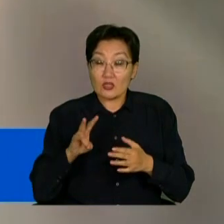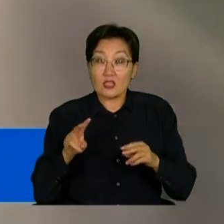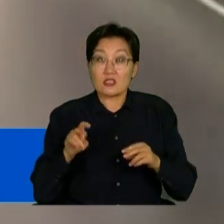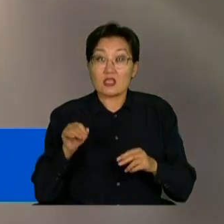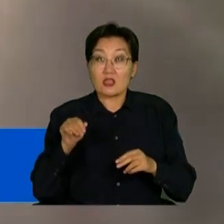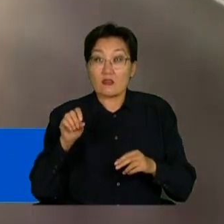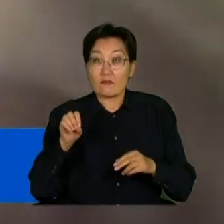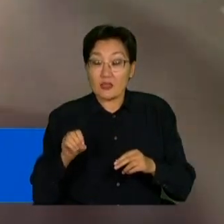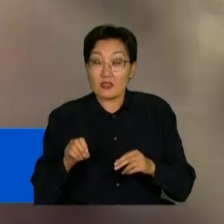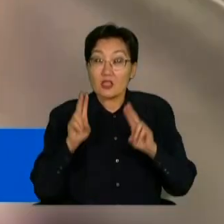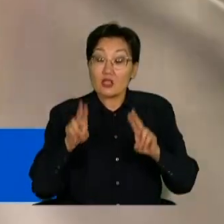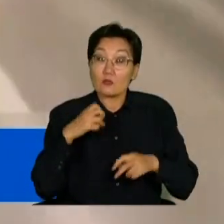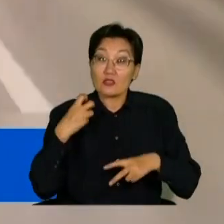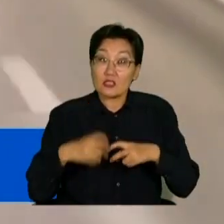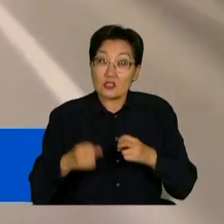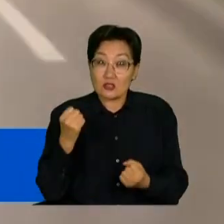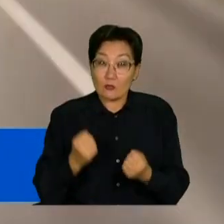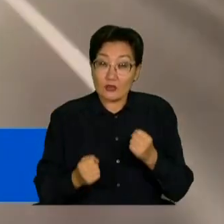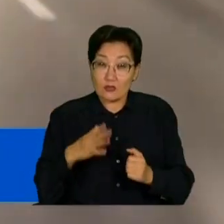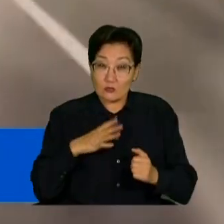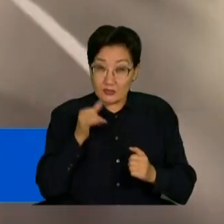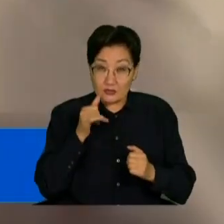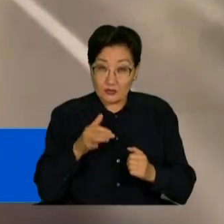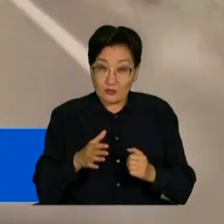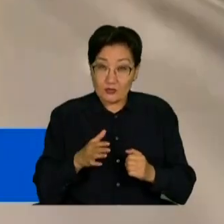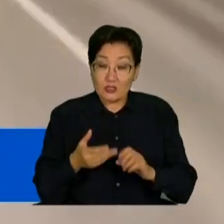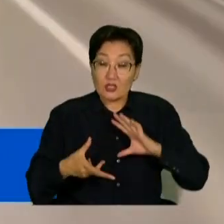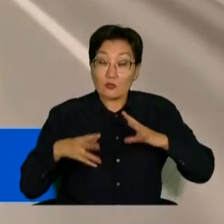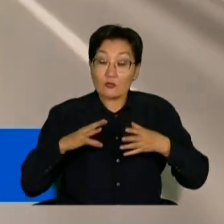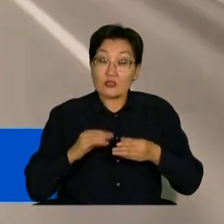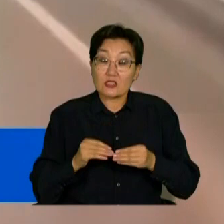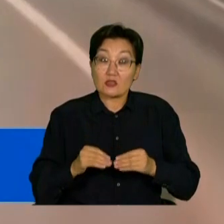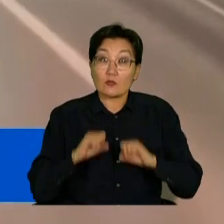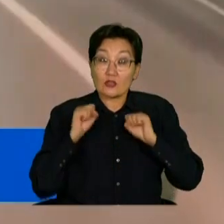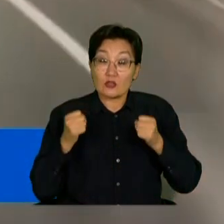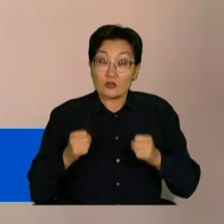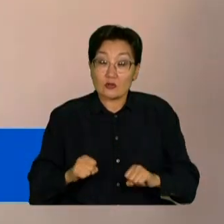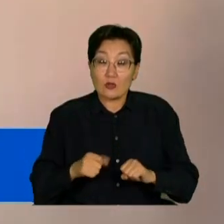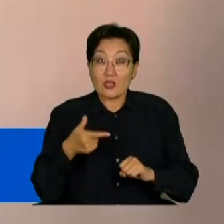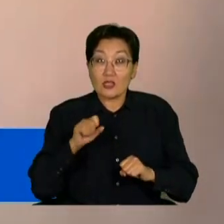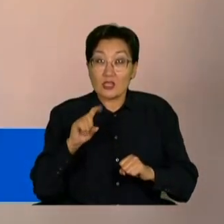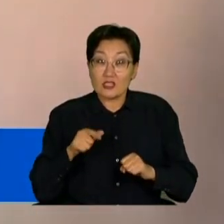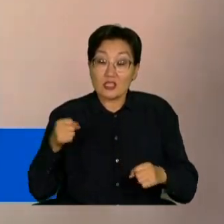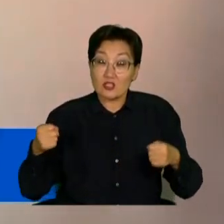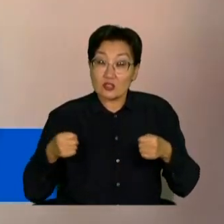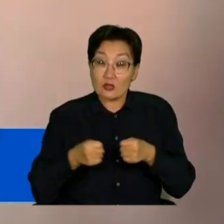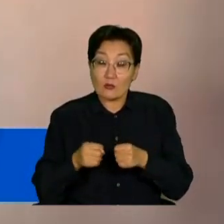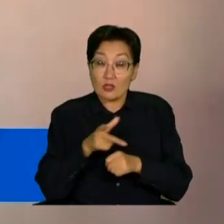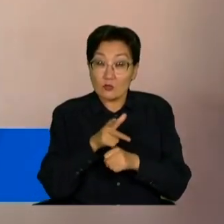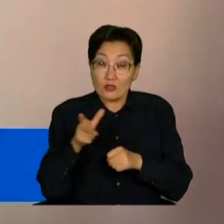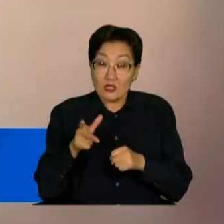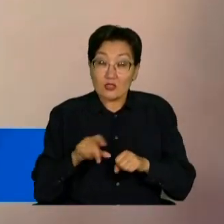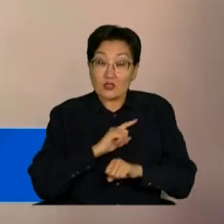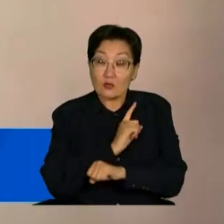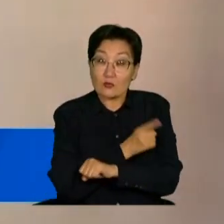Fe ережені елемегендіктен тізгінге ие бола алмай қалған. Нәтижесінде жоғары жылдамдықпен газельге соғылыпты. Бейне жазбадан